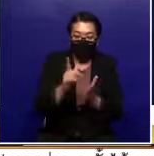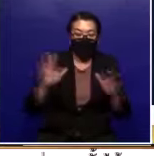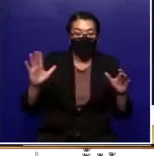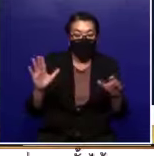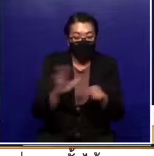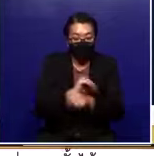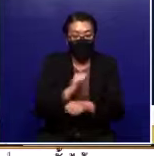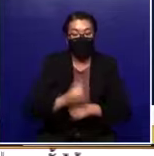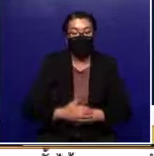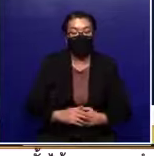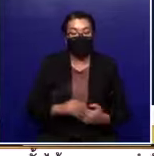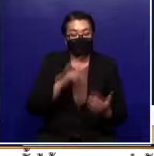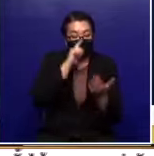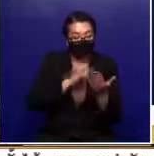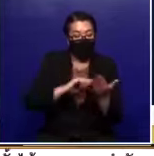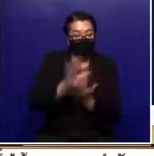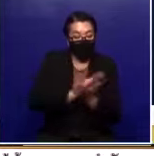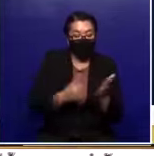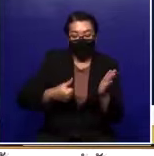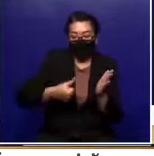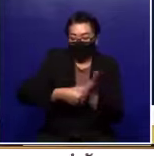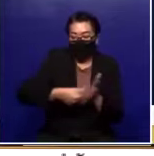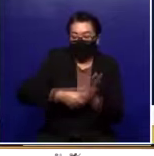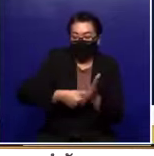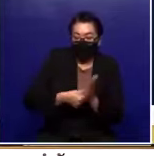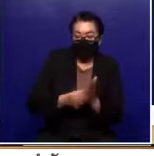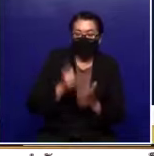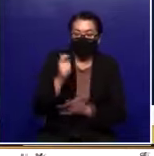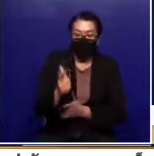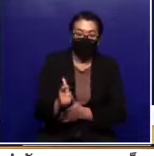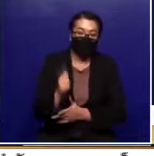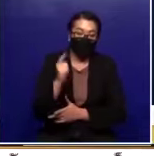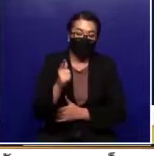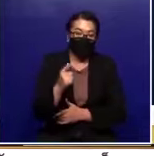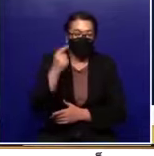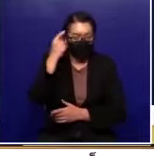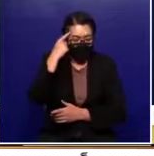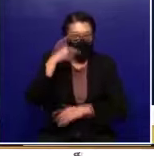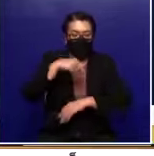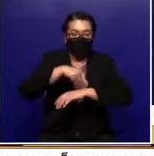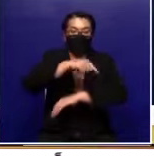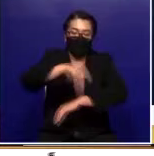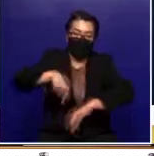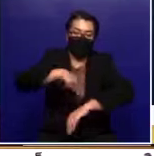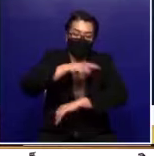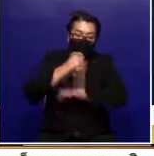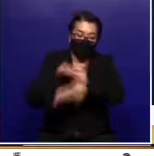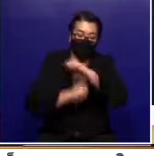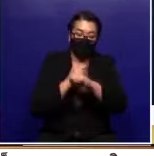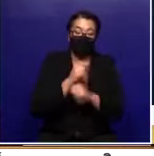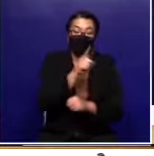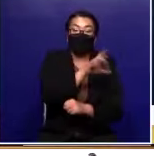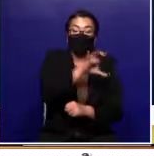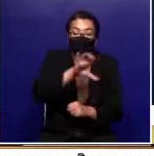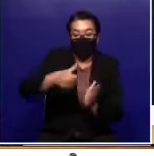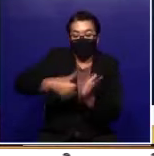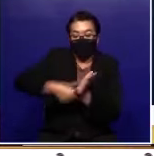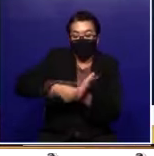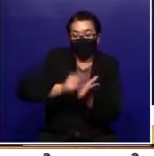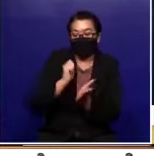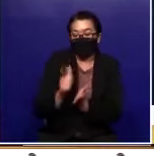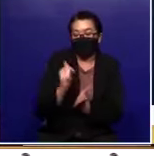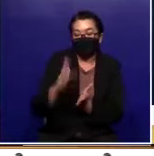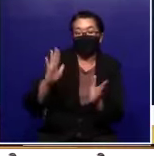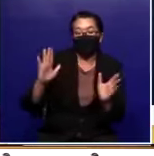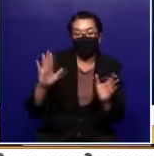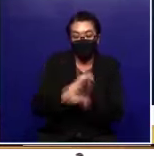องใช้หนี้ที่รัฐบาลชุดนี้ก่อไว้เนี่ยผมเชื่อว่าไม่น้อยกว่า100ปีเกิดมาไม่รู้ว่าปีหน้า